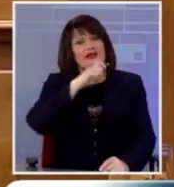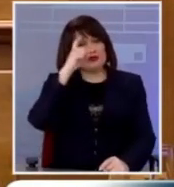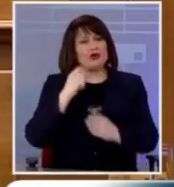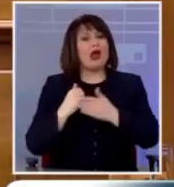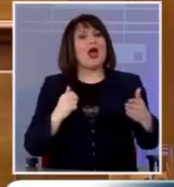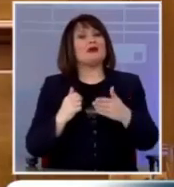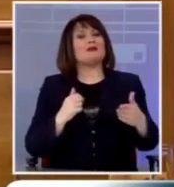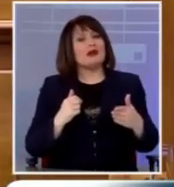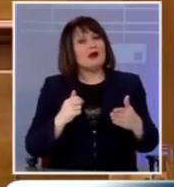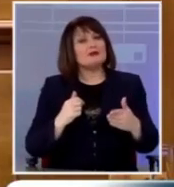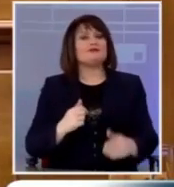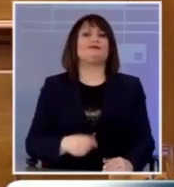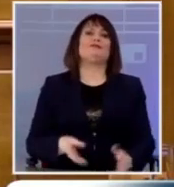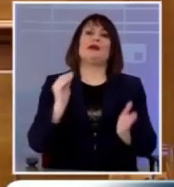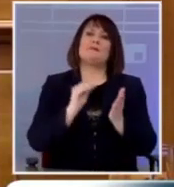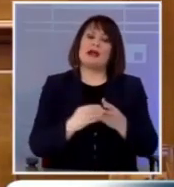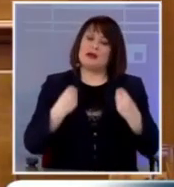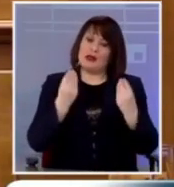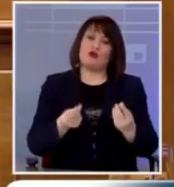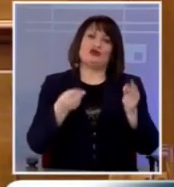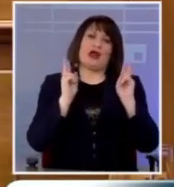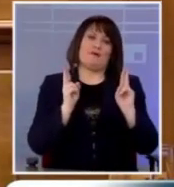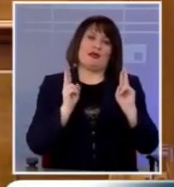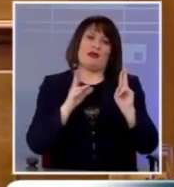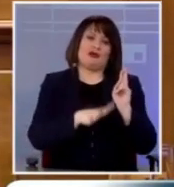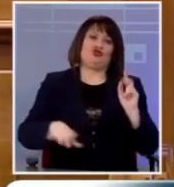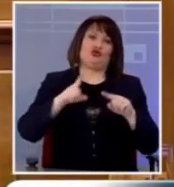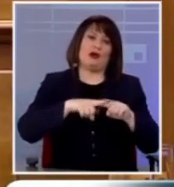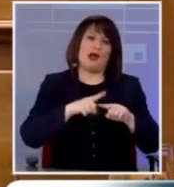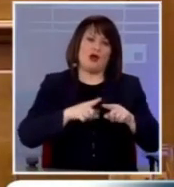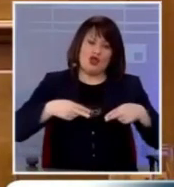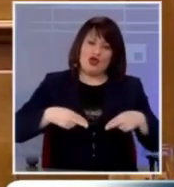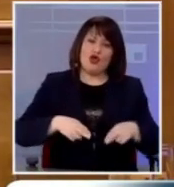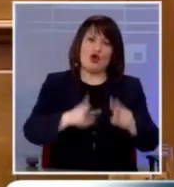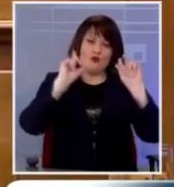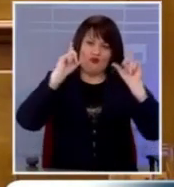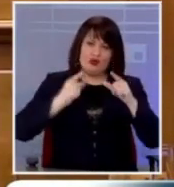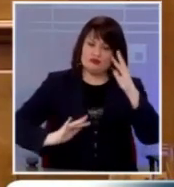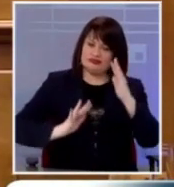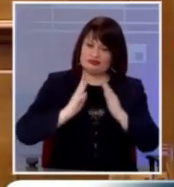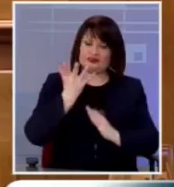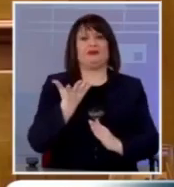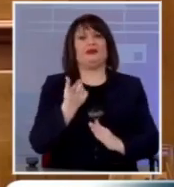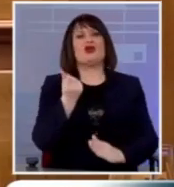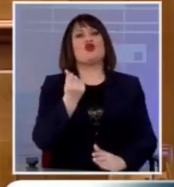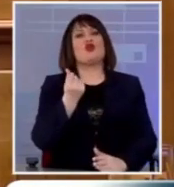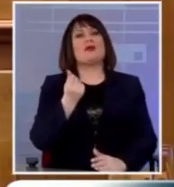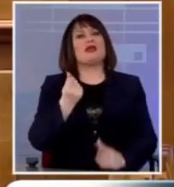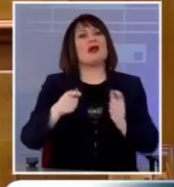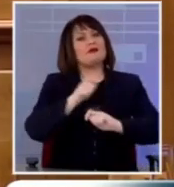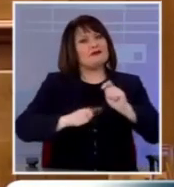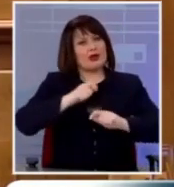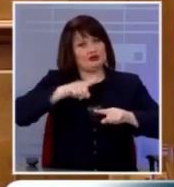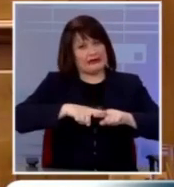αριστερά, να ξαναφέρει την ελπίδα να ανοίξει ένα δρόμο δημοκρατικής αναγέννησης και οικονομικής ανόρθωσης